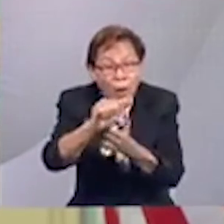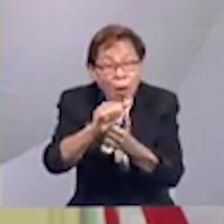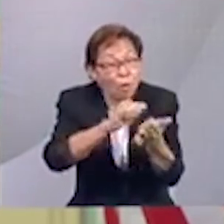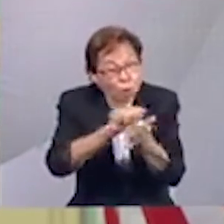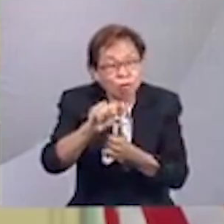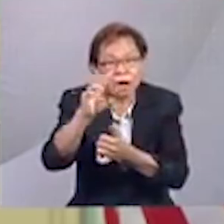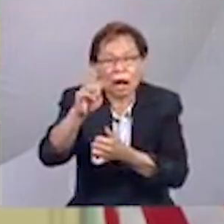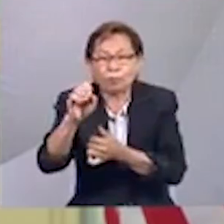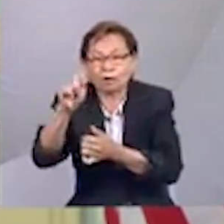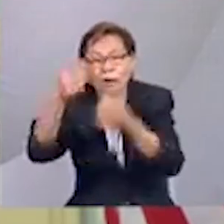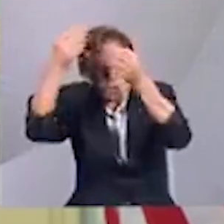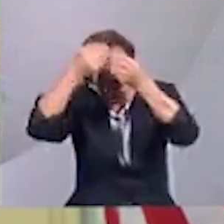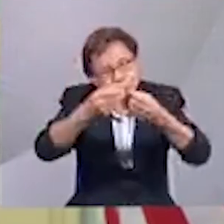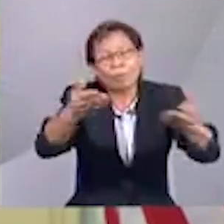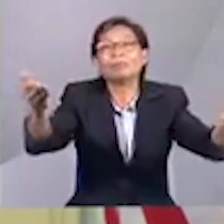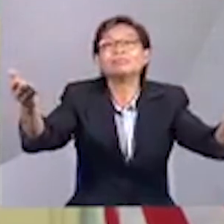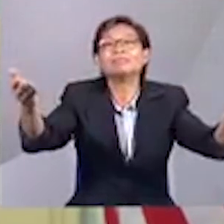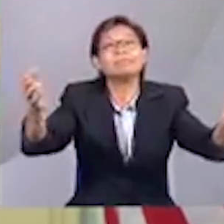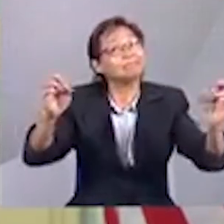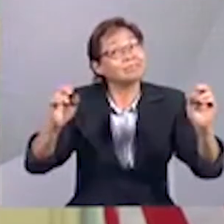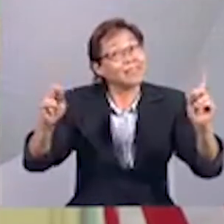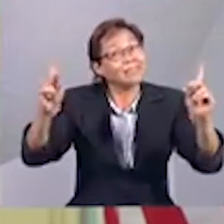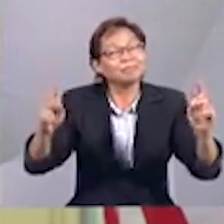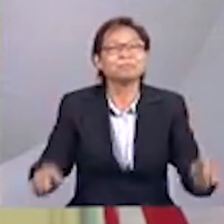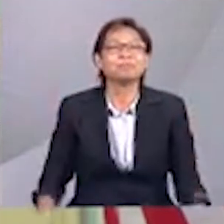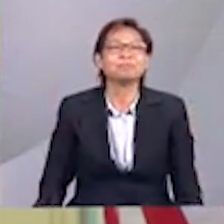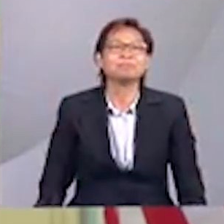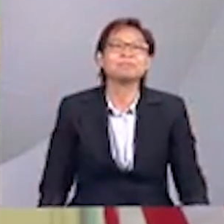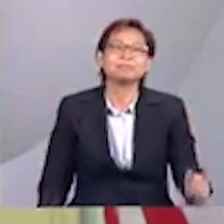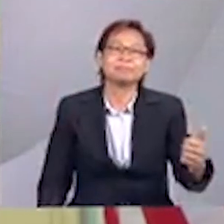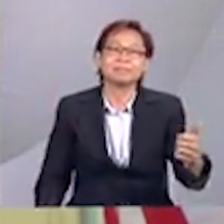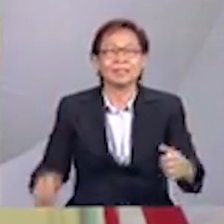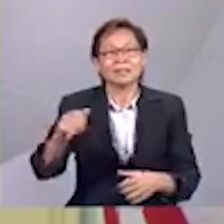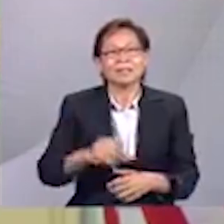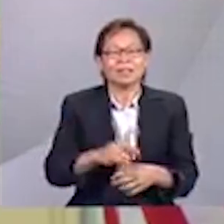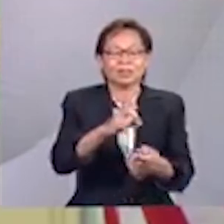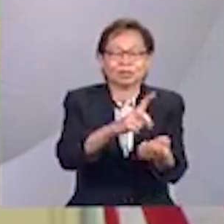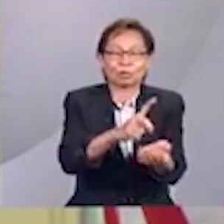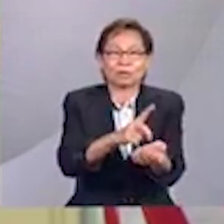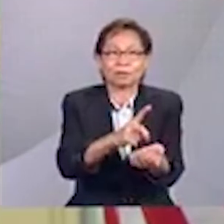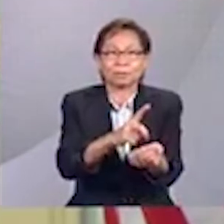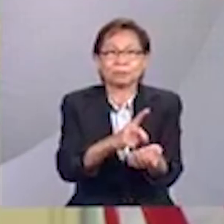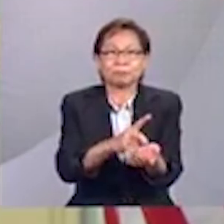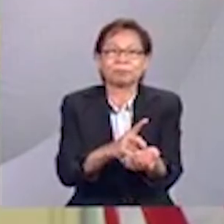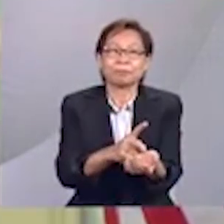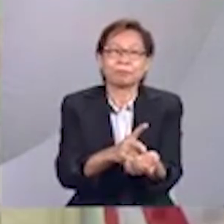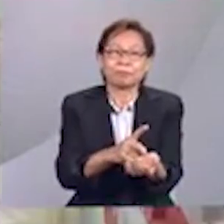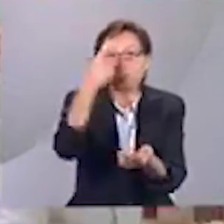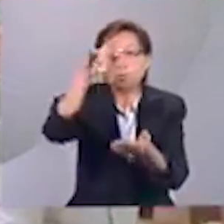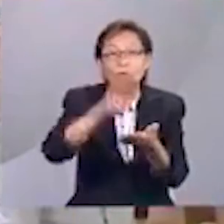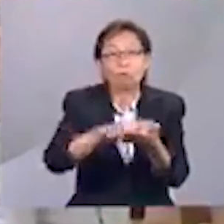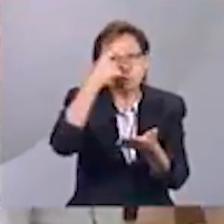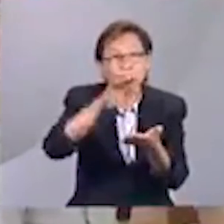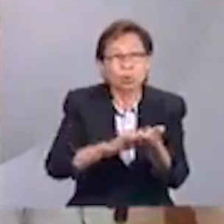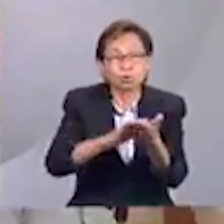akan membuat makluman sewajarnya. Silakan. Okay. Assalamualaikum, Doktor. Saya tanya, untuk sekolah-sekolah